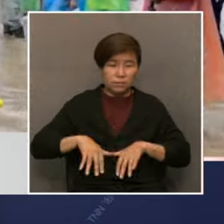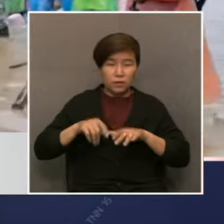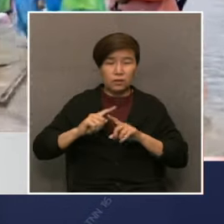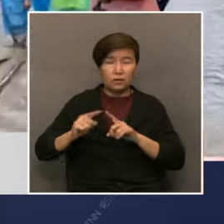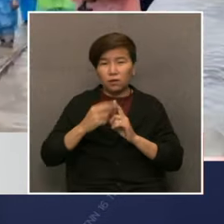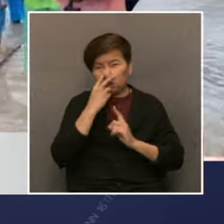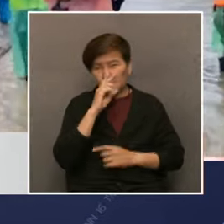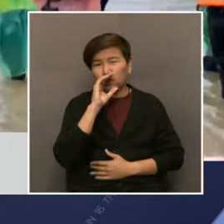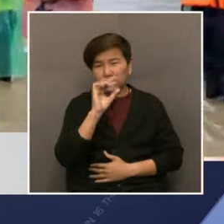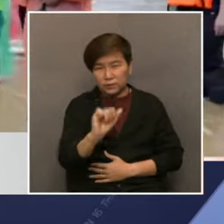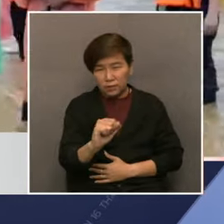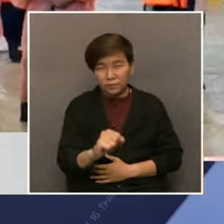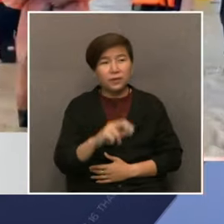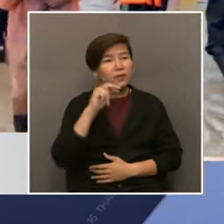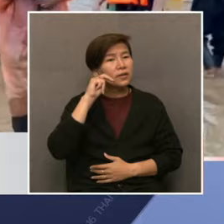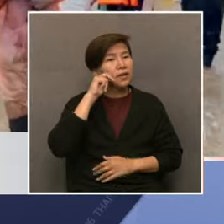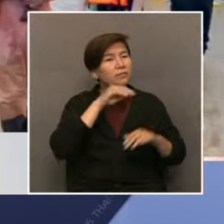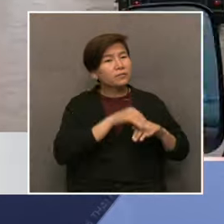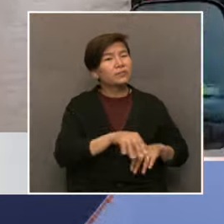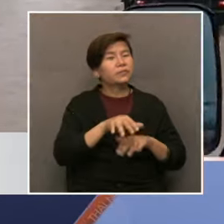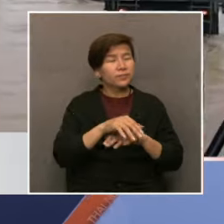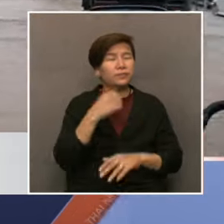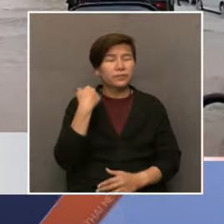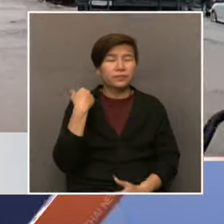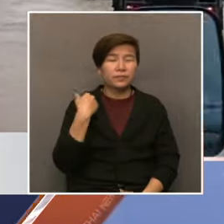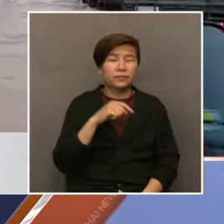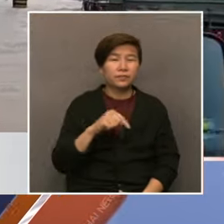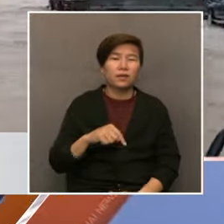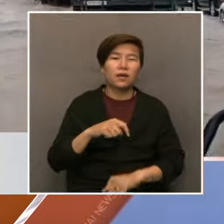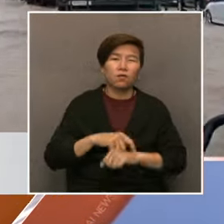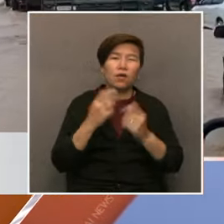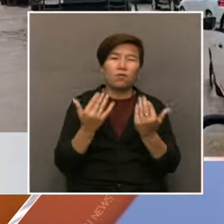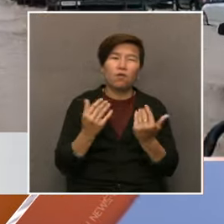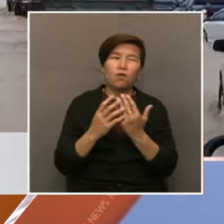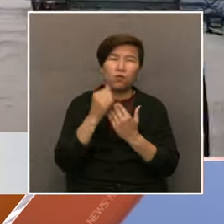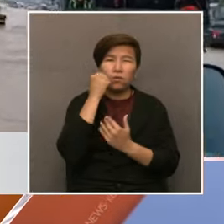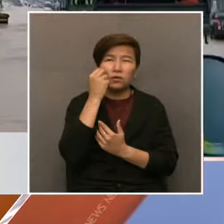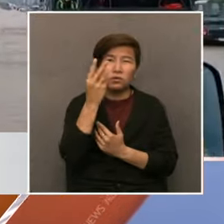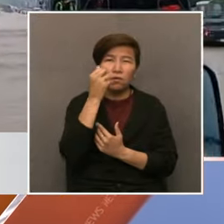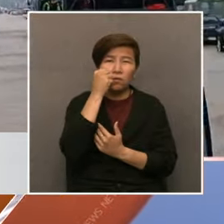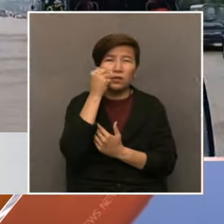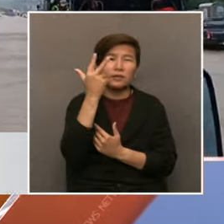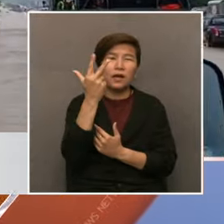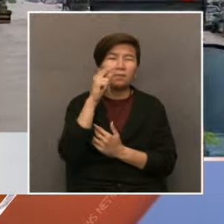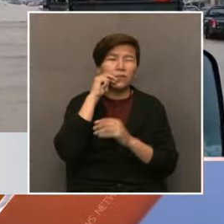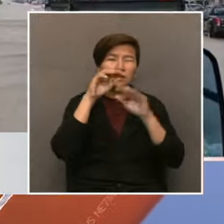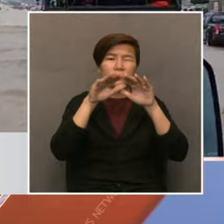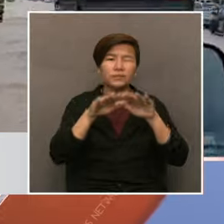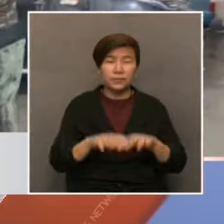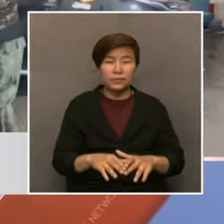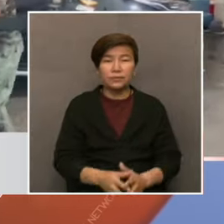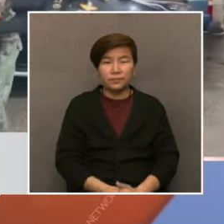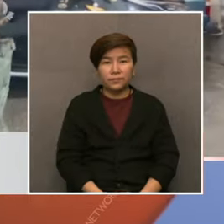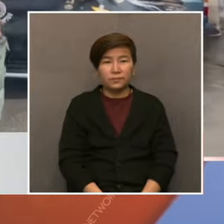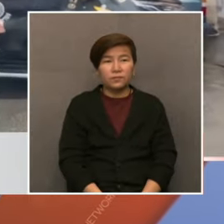งมีน้ำไหลตามรุ่มน้ำต่างๆอยู่ครับ ค่ะก็จะต้องรออย่างน้อยสัก 2-3 วันนะน้ำก็จะเริ่มคลี่คลายนะคะ ครับผ